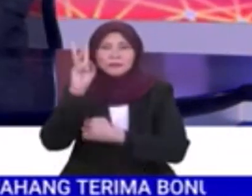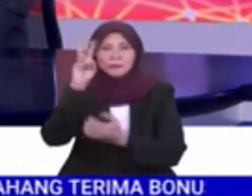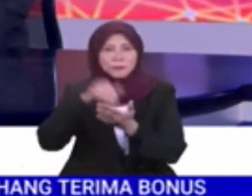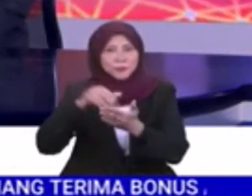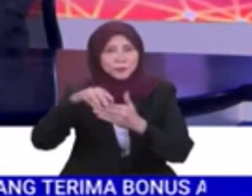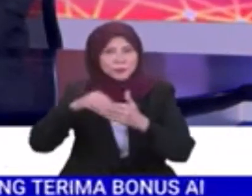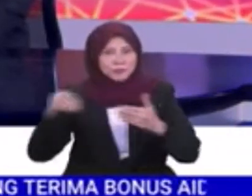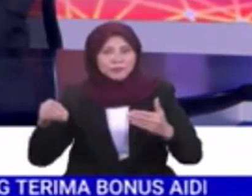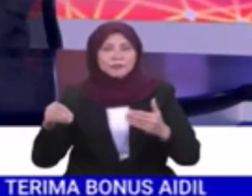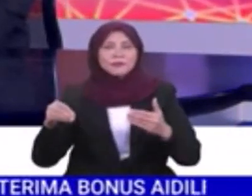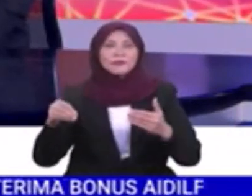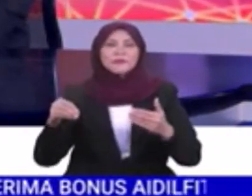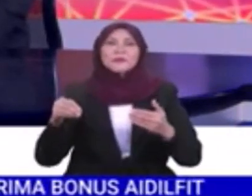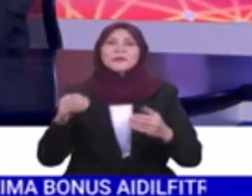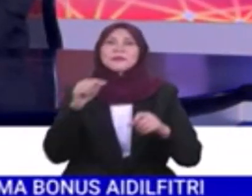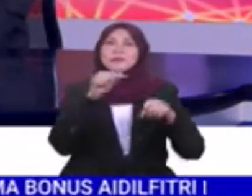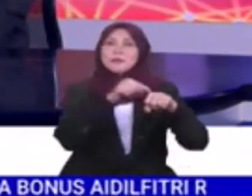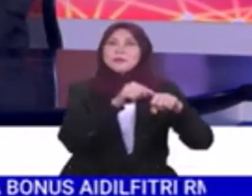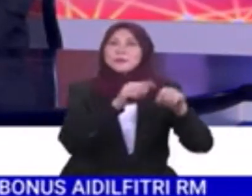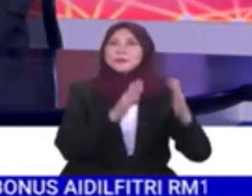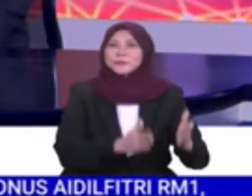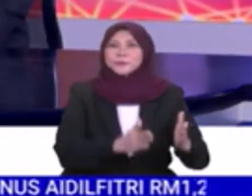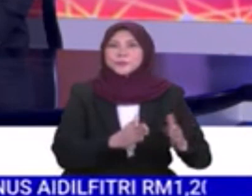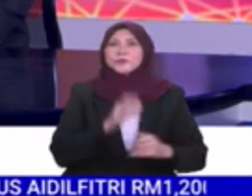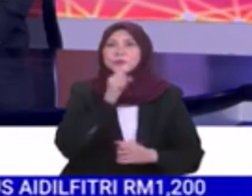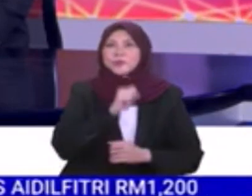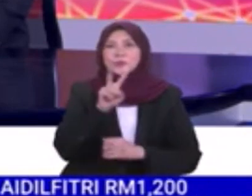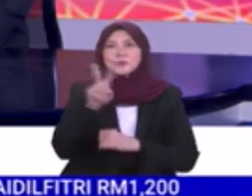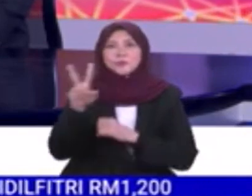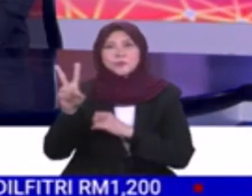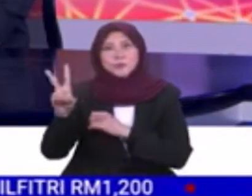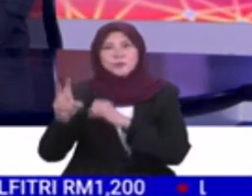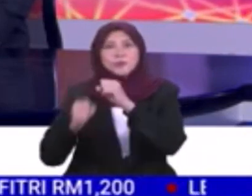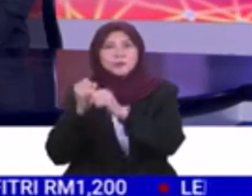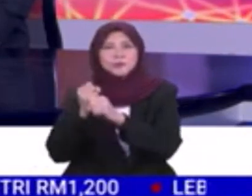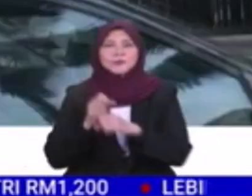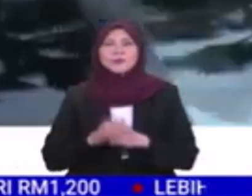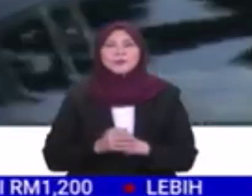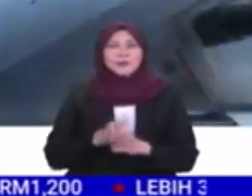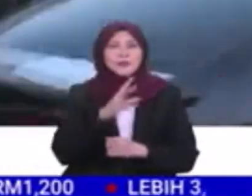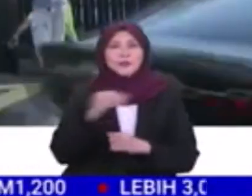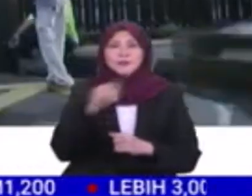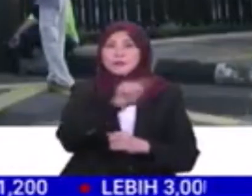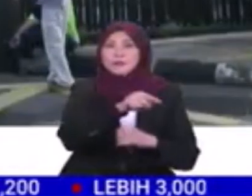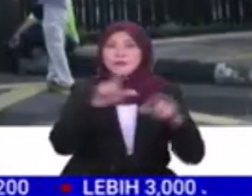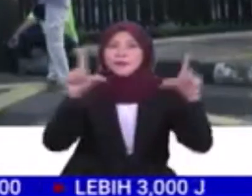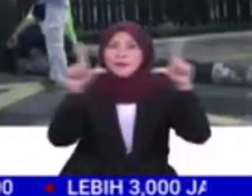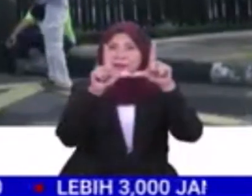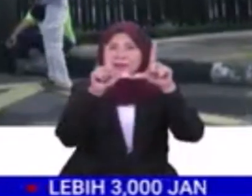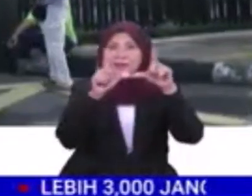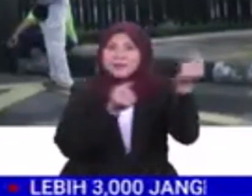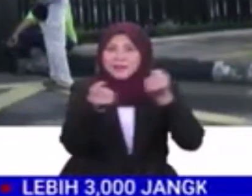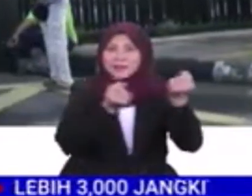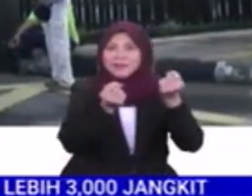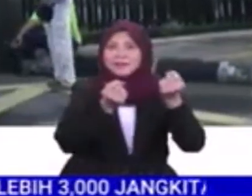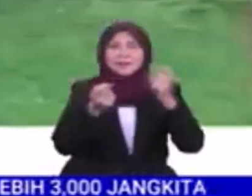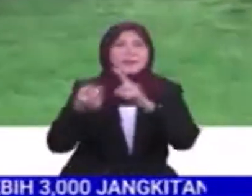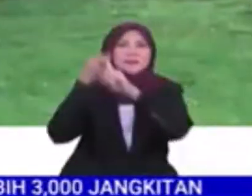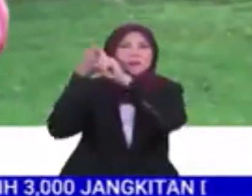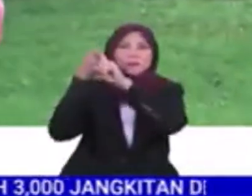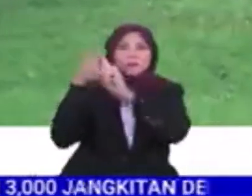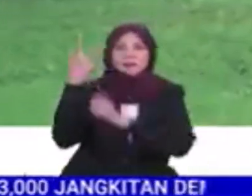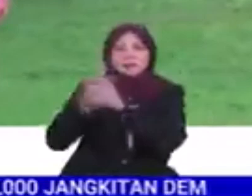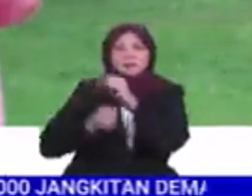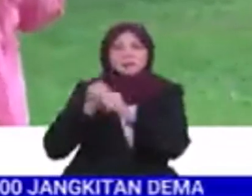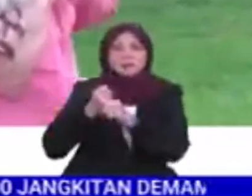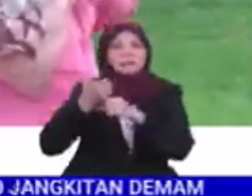Ringgit terhadap respon dan something 27 tahun responden turut hilang kelayakan memegang lesen memandu selama tiga tahun